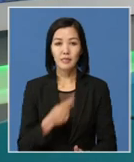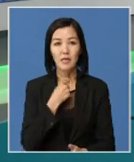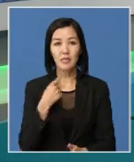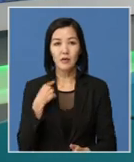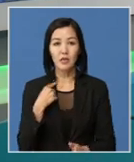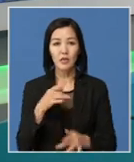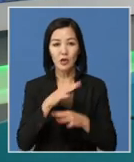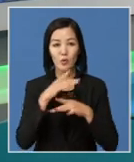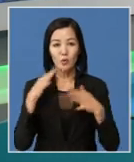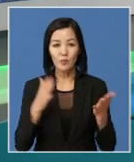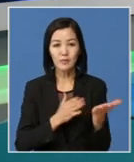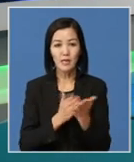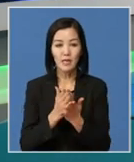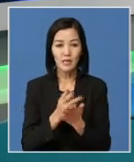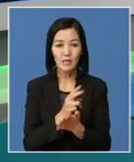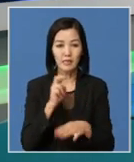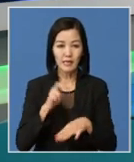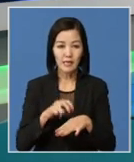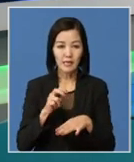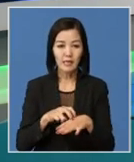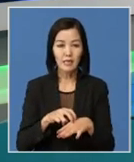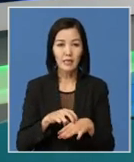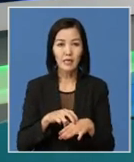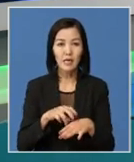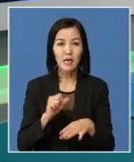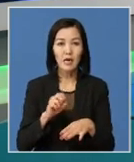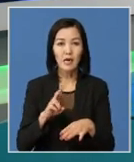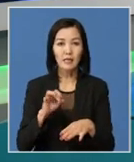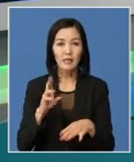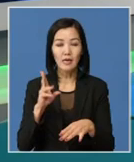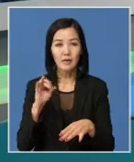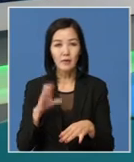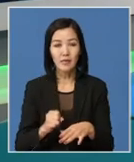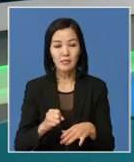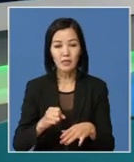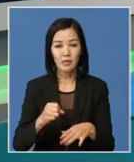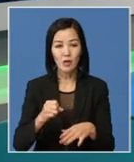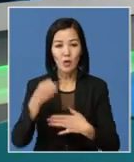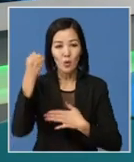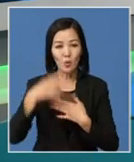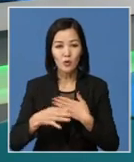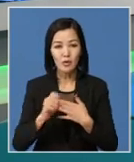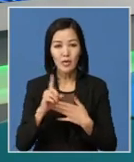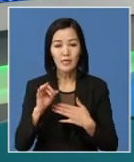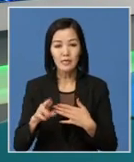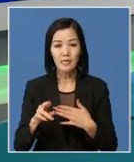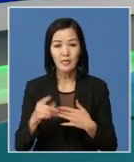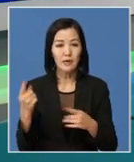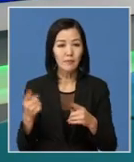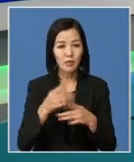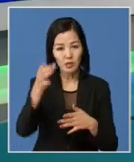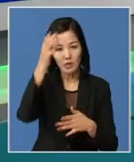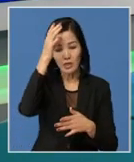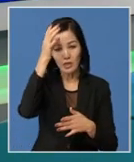Талдыорондағы көпсалалы аурухананың дәрігері Анарбек Монгол Орта Азияда философия, травматология мен ортопедия саласы бойынша алғашқы ғылым